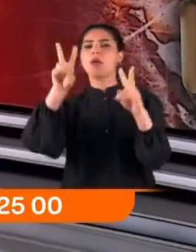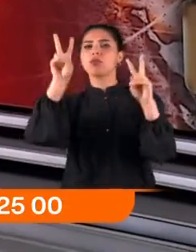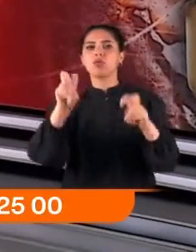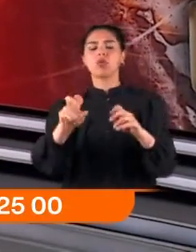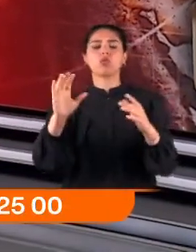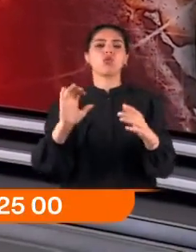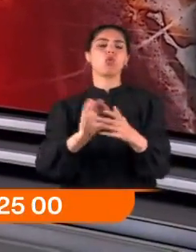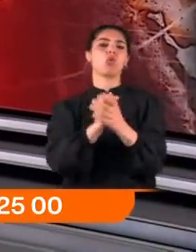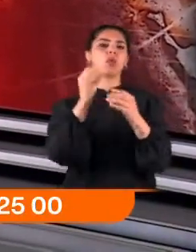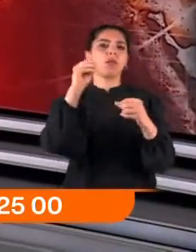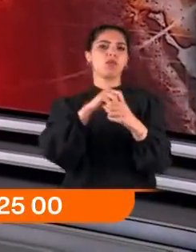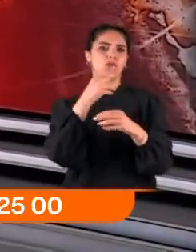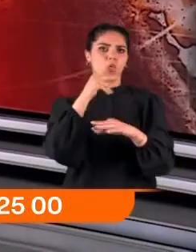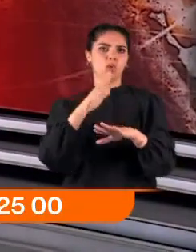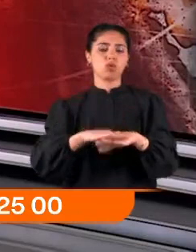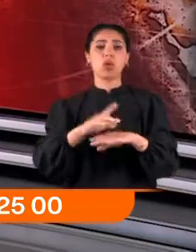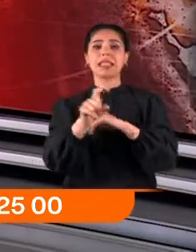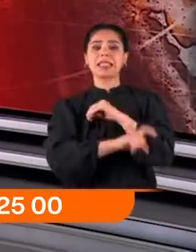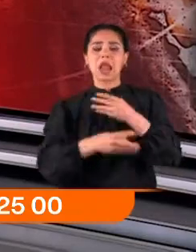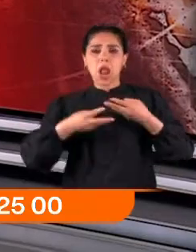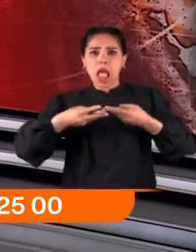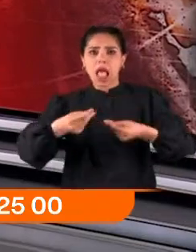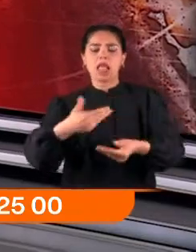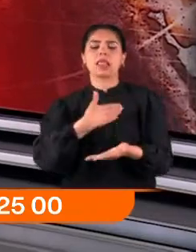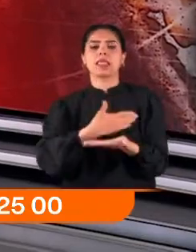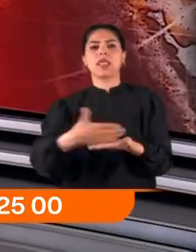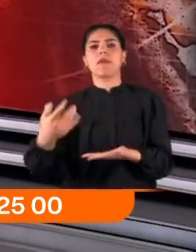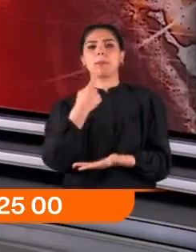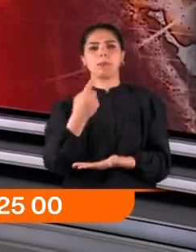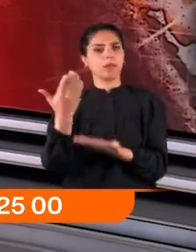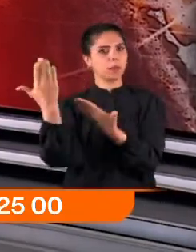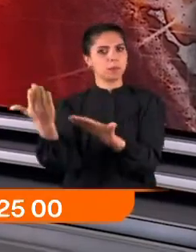gündemindeydi. Erdoğan, terörün kökünü kazımaya devam edeceğiz dedi.